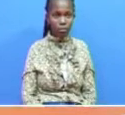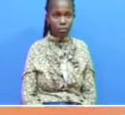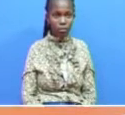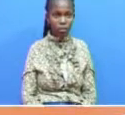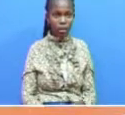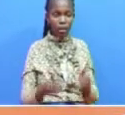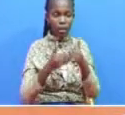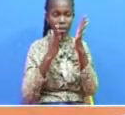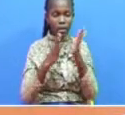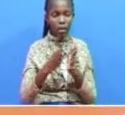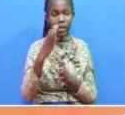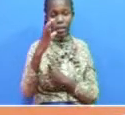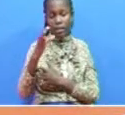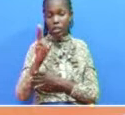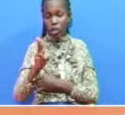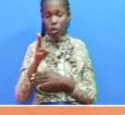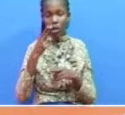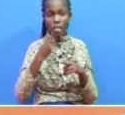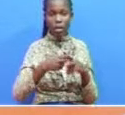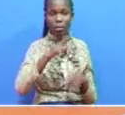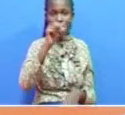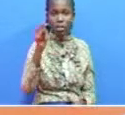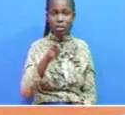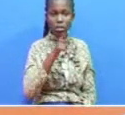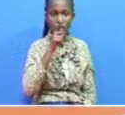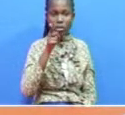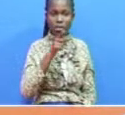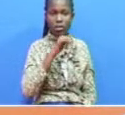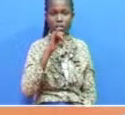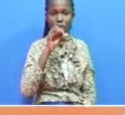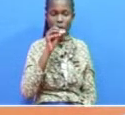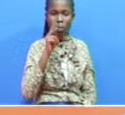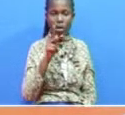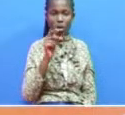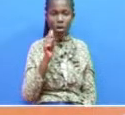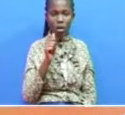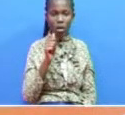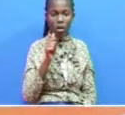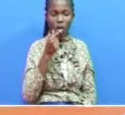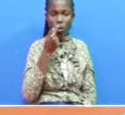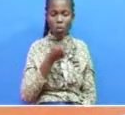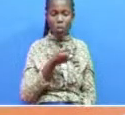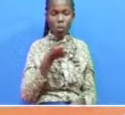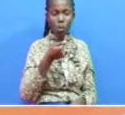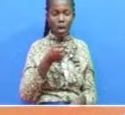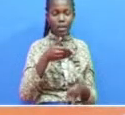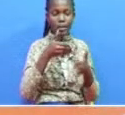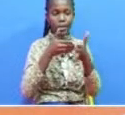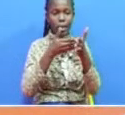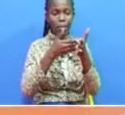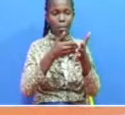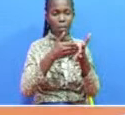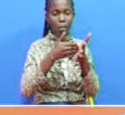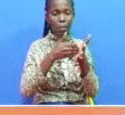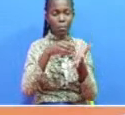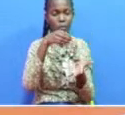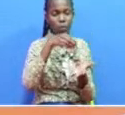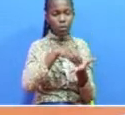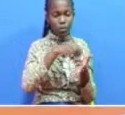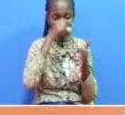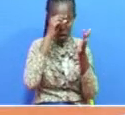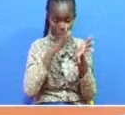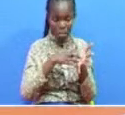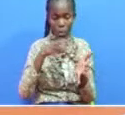wa chama cha sisiuzo kasi wadie waita na ula wisavalini ya usima utongoi wa kibila cha